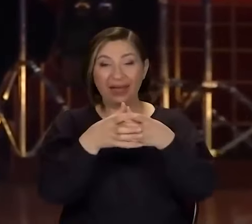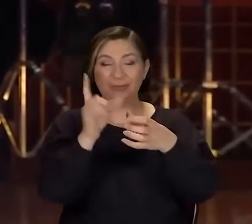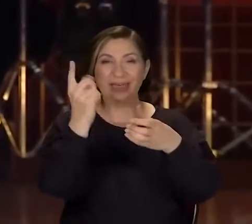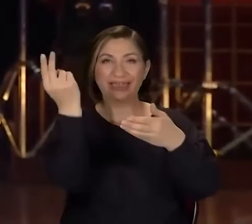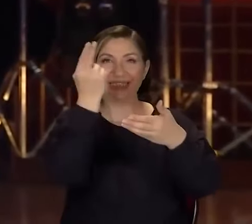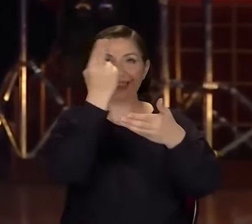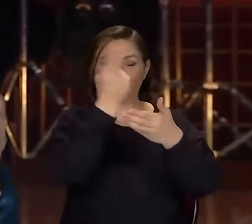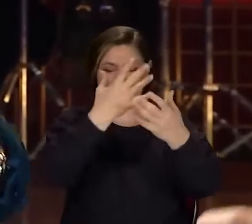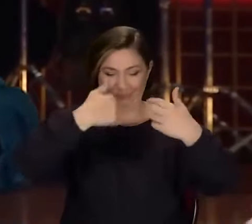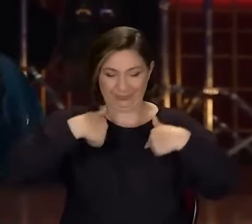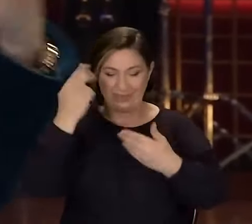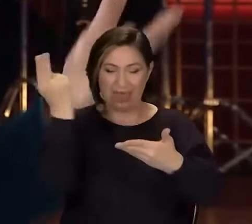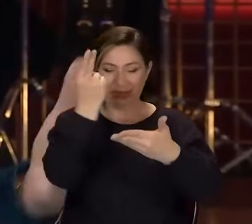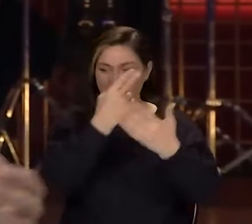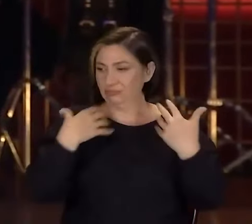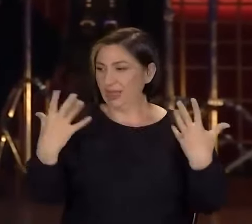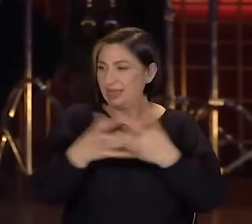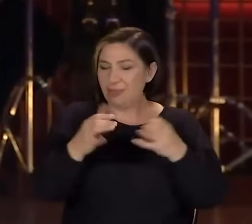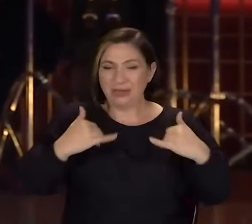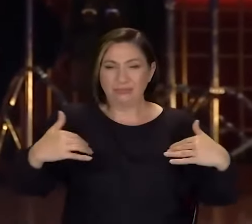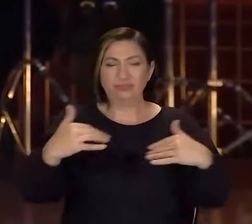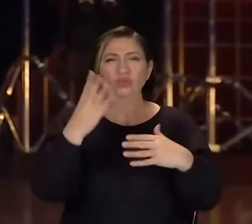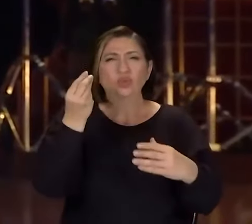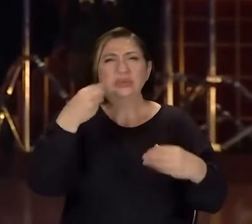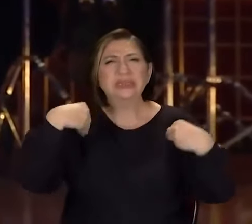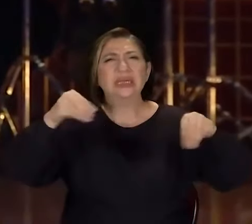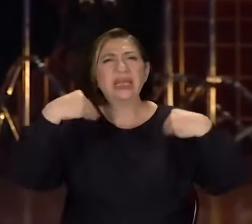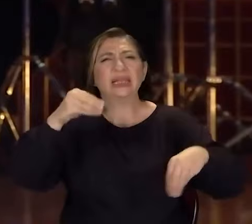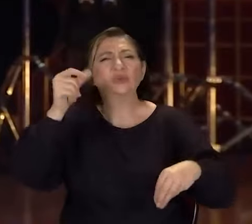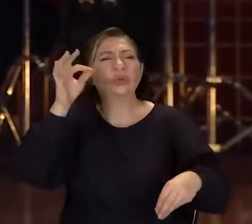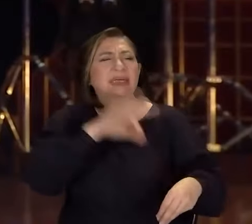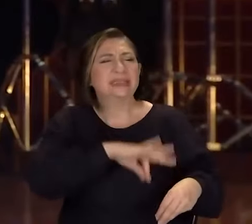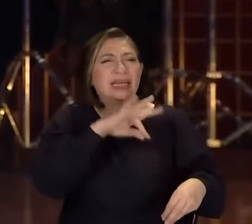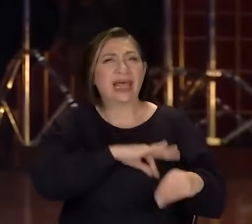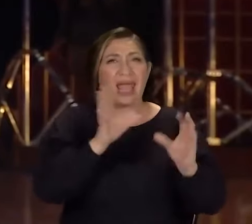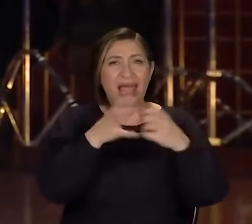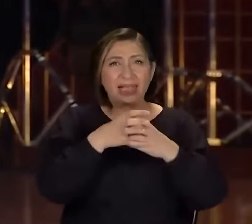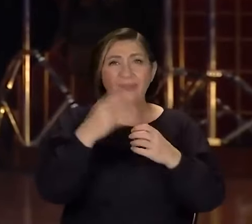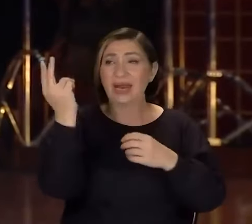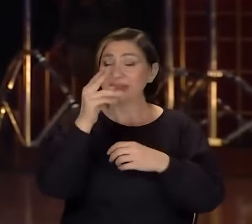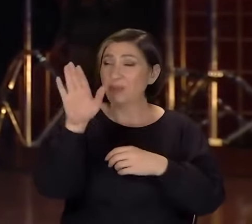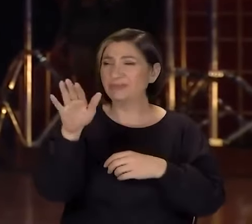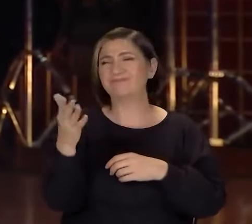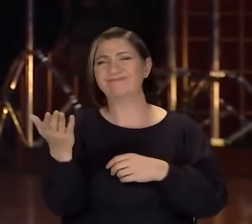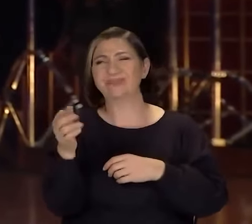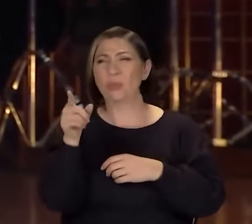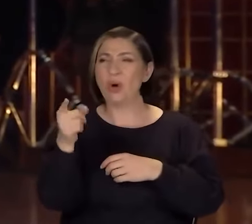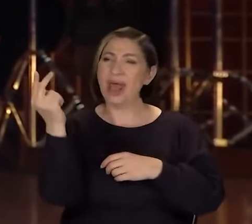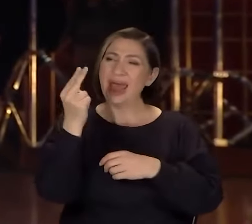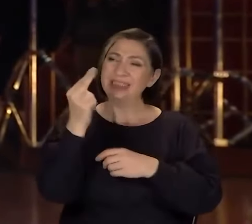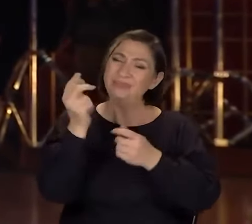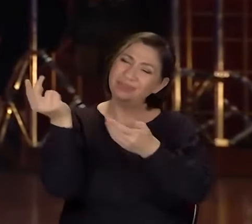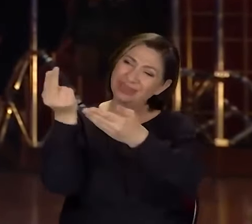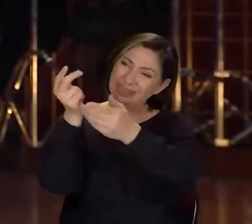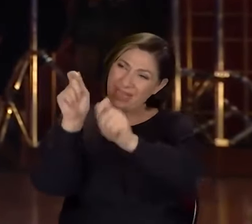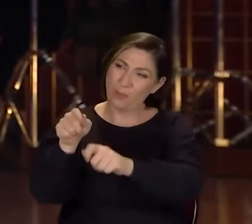ressamın etrafında toplansaydı, diyelim ki çok satan, çok kazanan bir ressamın ekip şöyle diyebilir miydi ressama? Yani şöyle resimler